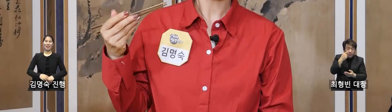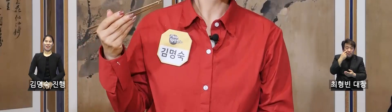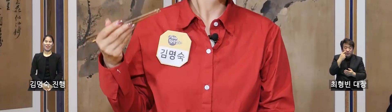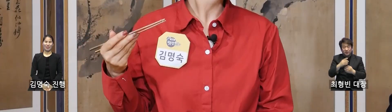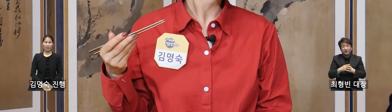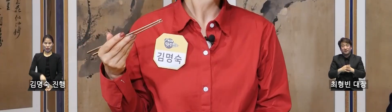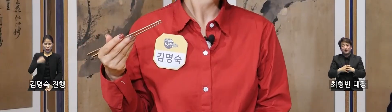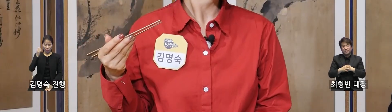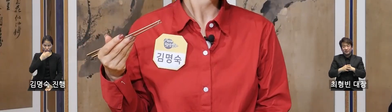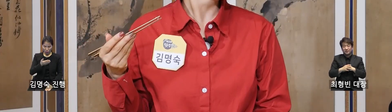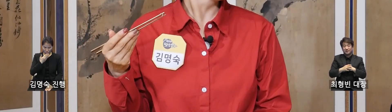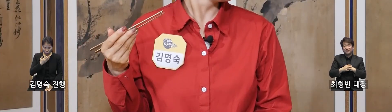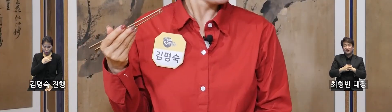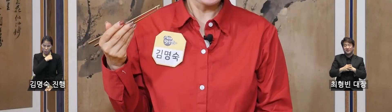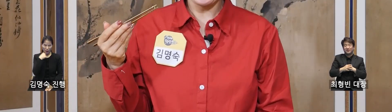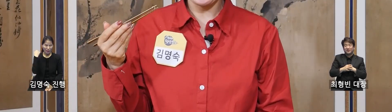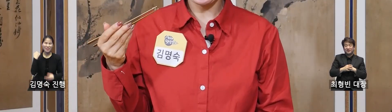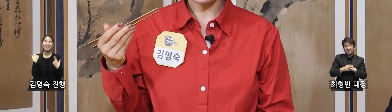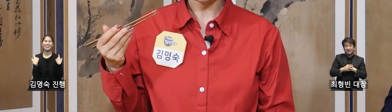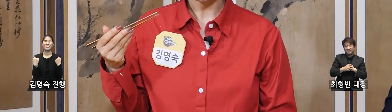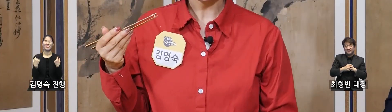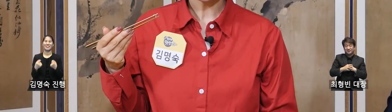군영 부부 너무 맛있는데요